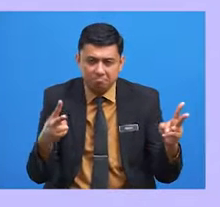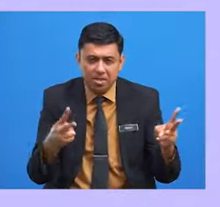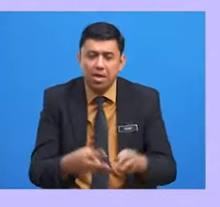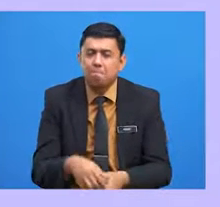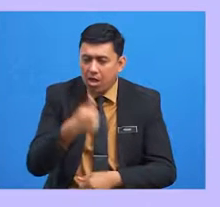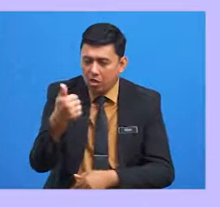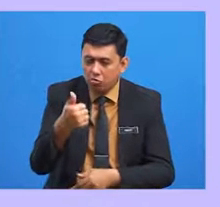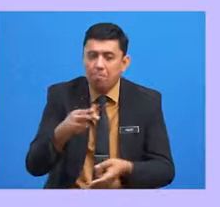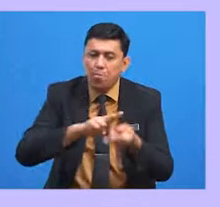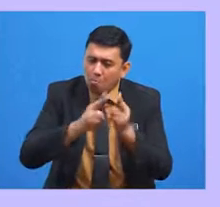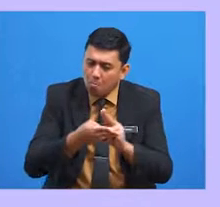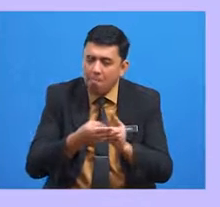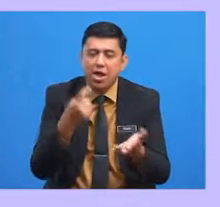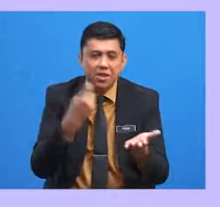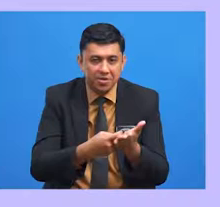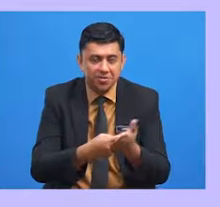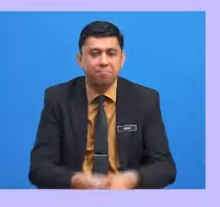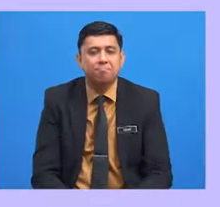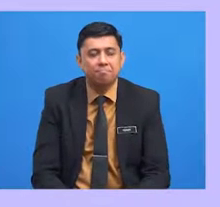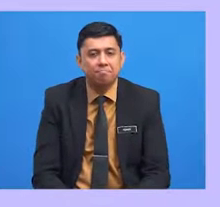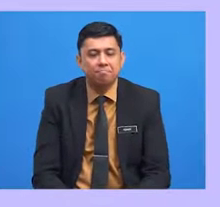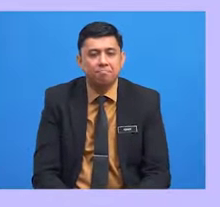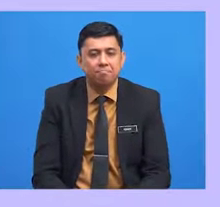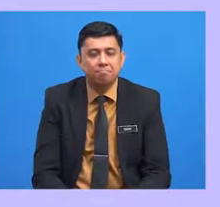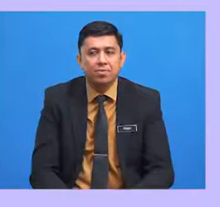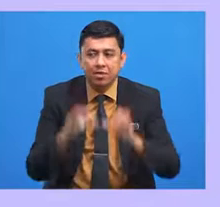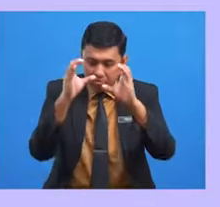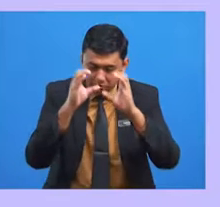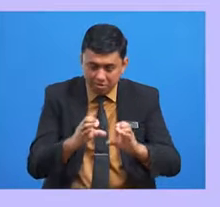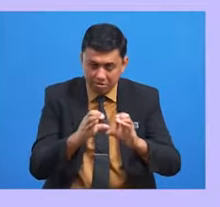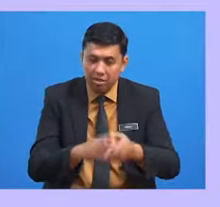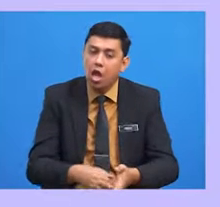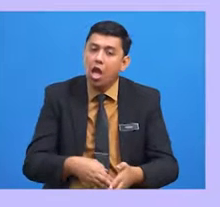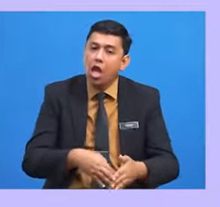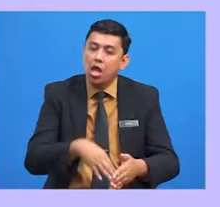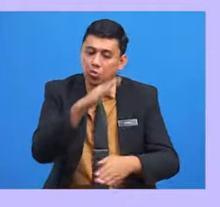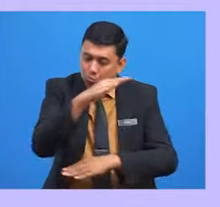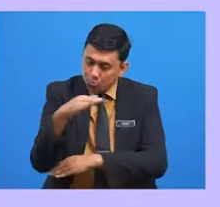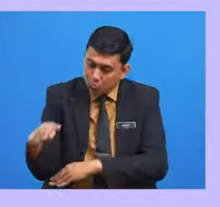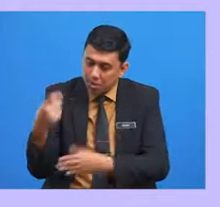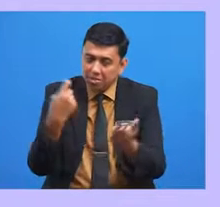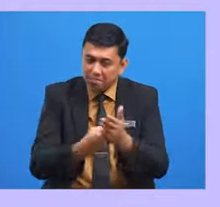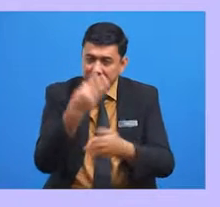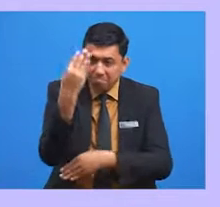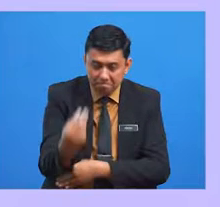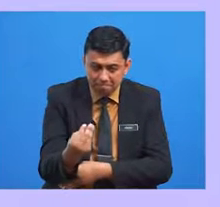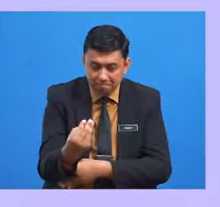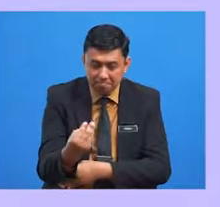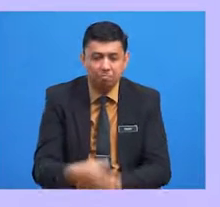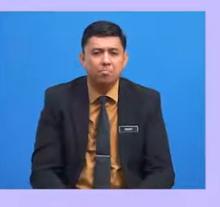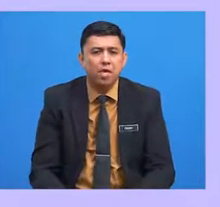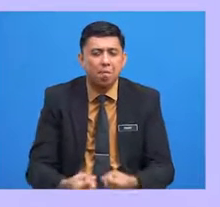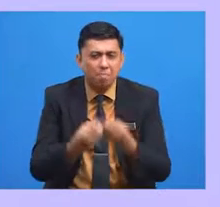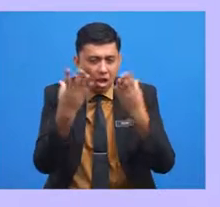harga. Oleh itu, strategi pengeluar akan menurunkan harga yang sedikit untuk menarik lebih